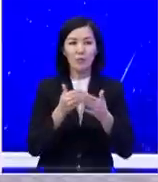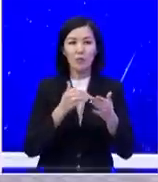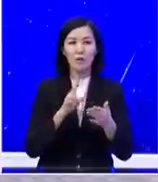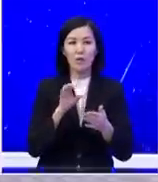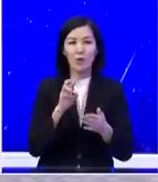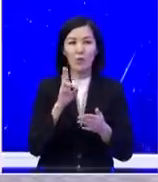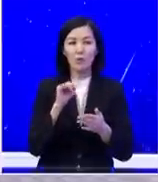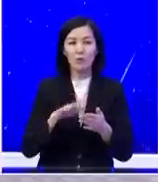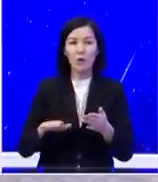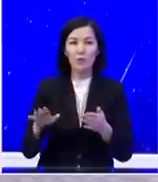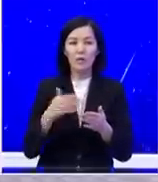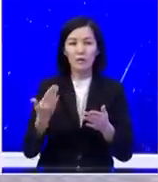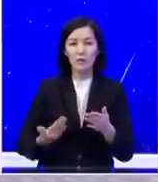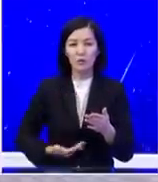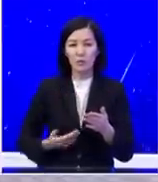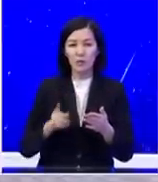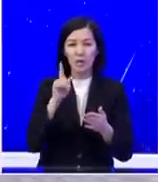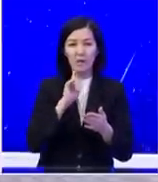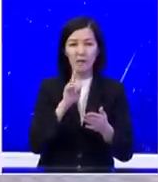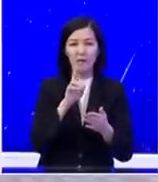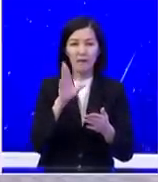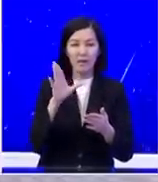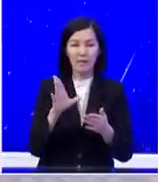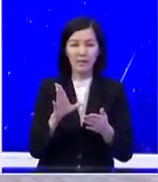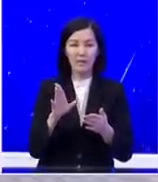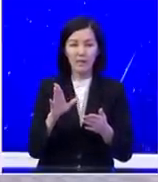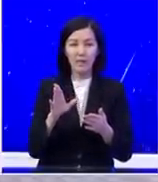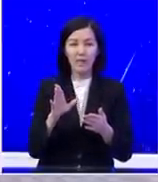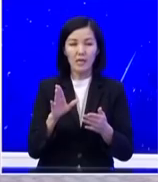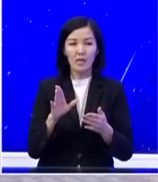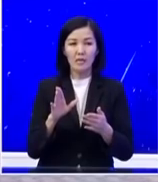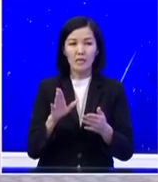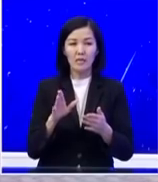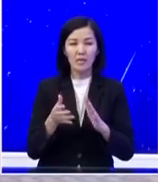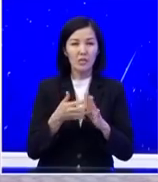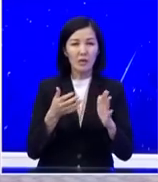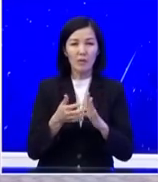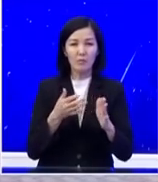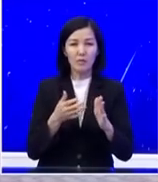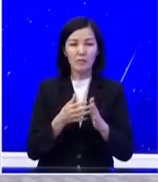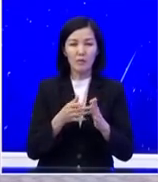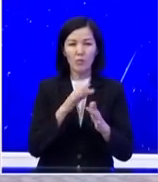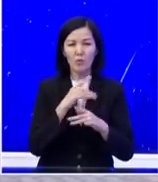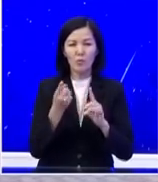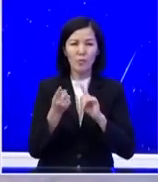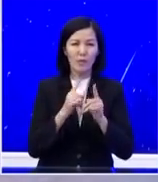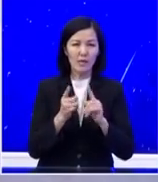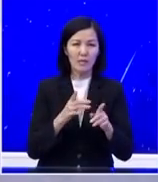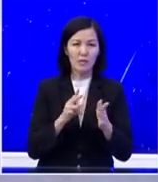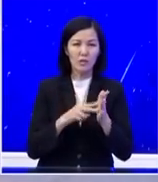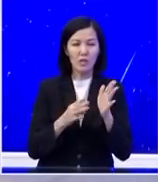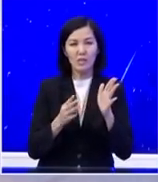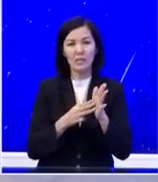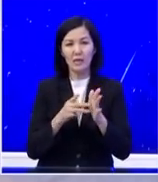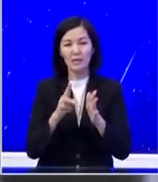тұрдым, квартирада тұратынмын. Сосын шамам жетпейді, көп квартира ауыстырдым. 4 жылдың ішінде 7-8